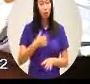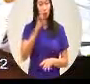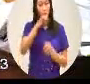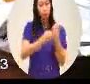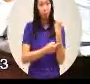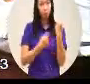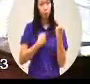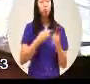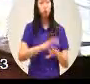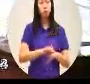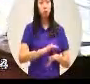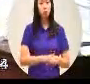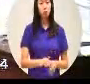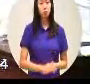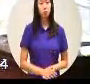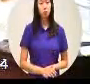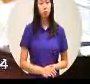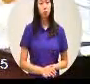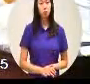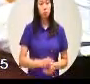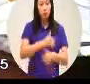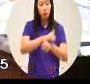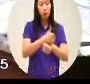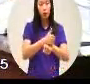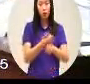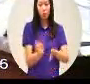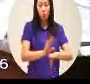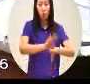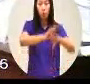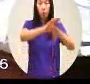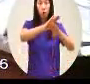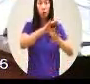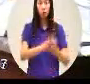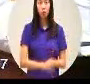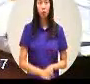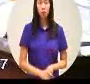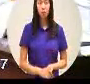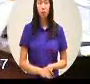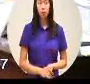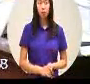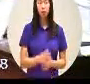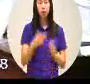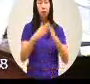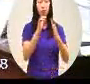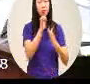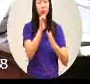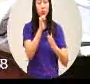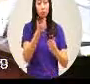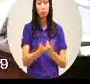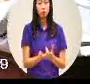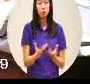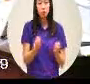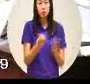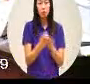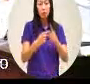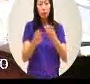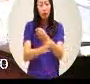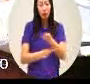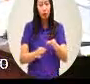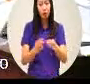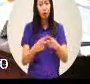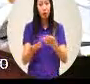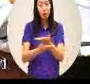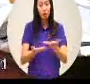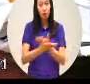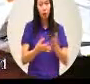认为会的。好、哦，你越多的考试，他家境越不好的人，越没有人际关系，没有